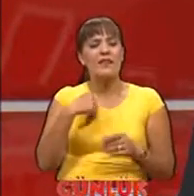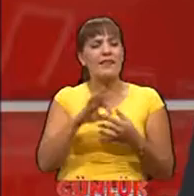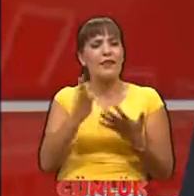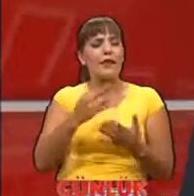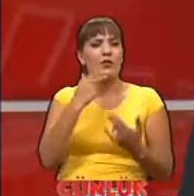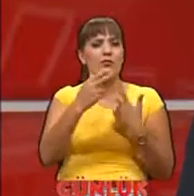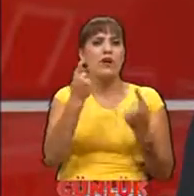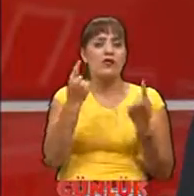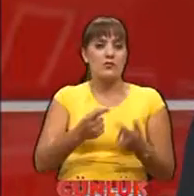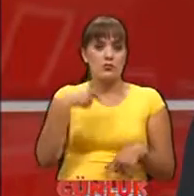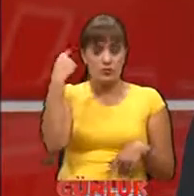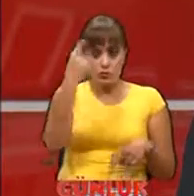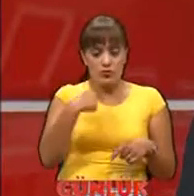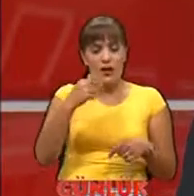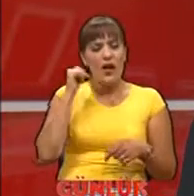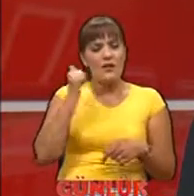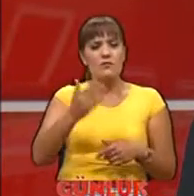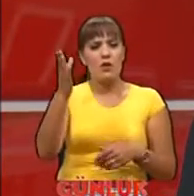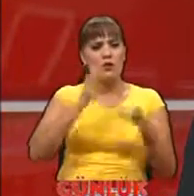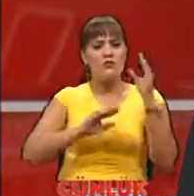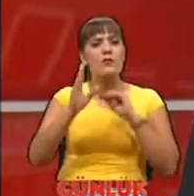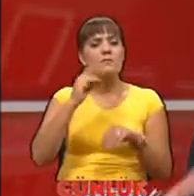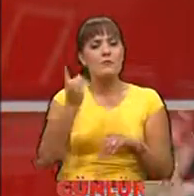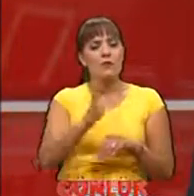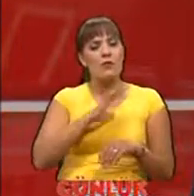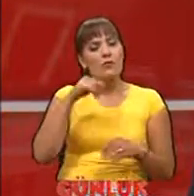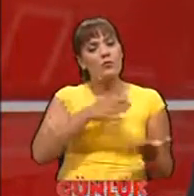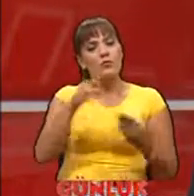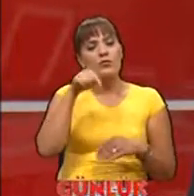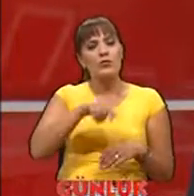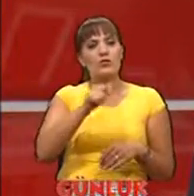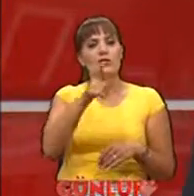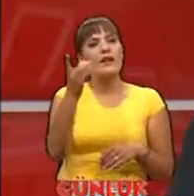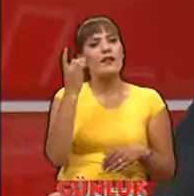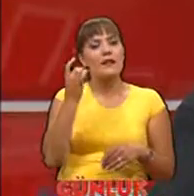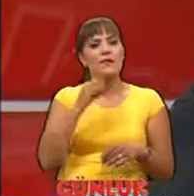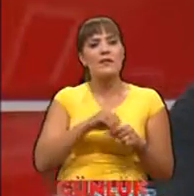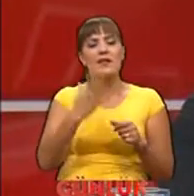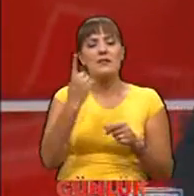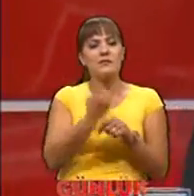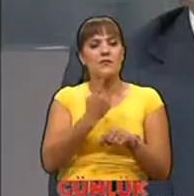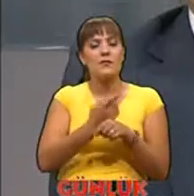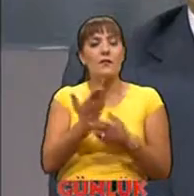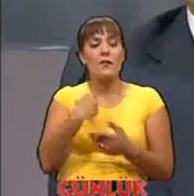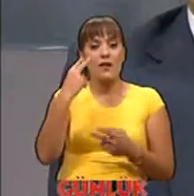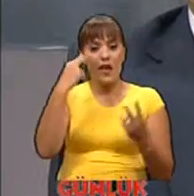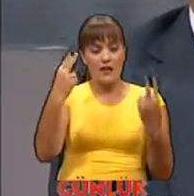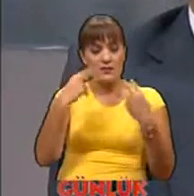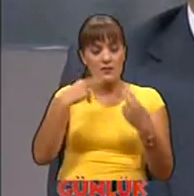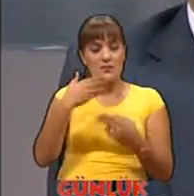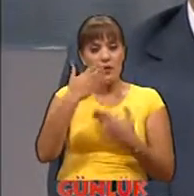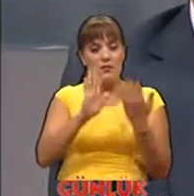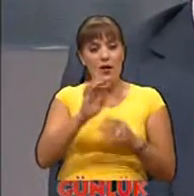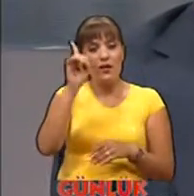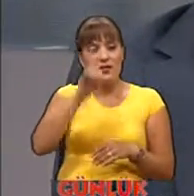kadar konuşsak da azdır. Çünkü her zaman öğreneceğimiz bir şey var. Muhakkak. Buyurun bugün de sizden dinleyelim. Nasıl dikkat edeceğiz? Tabii şimdi estetikten bahsediyoruz ama